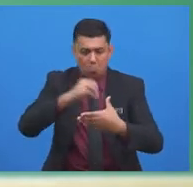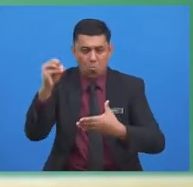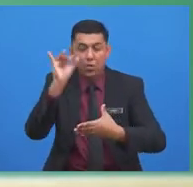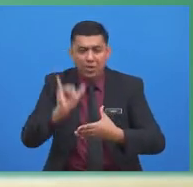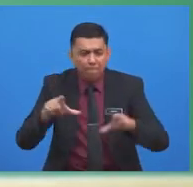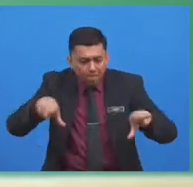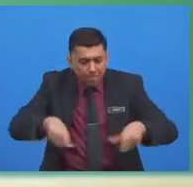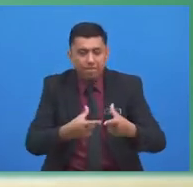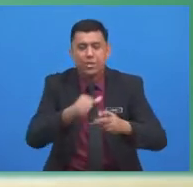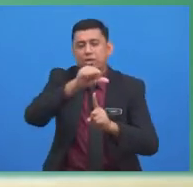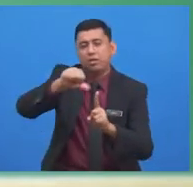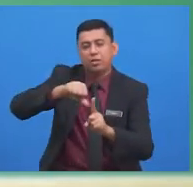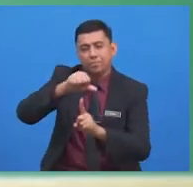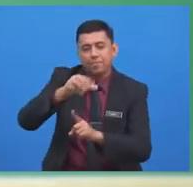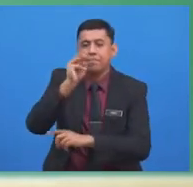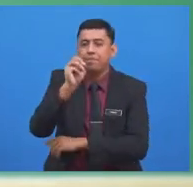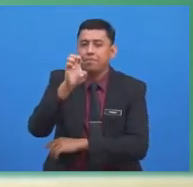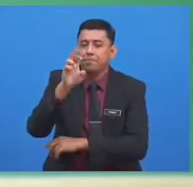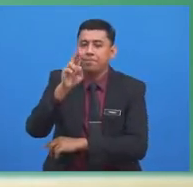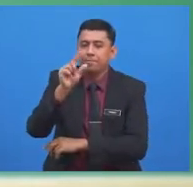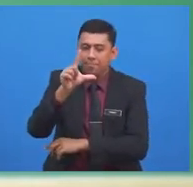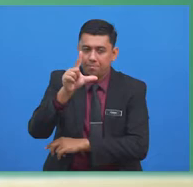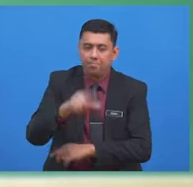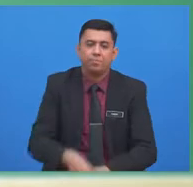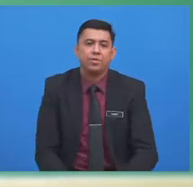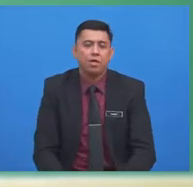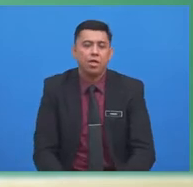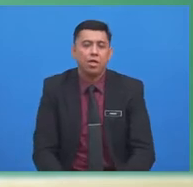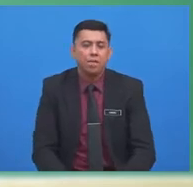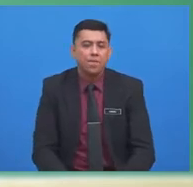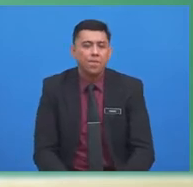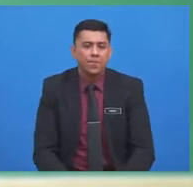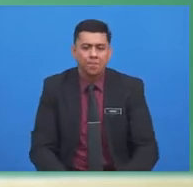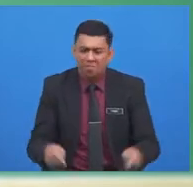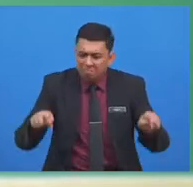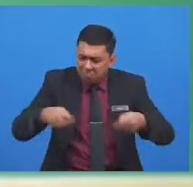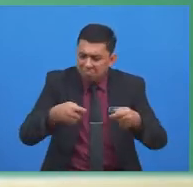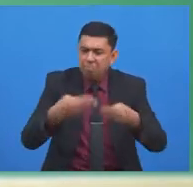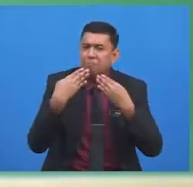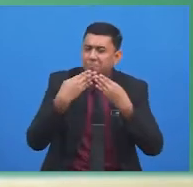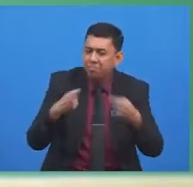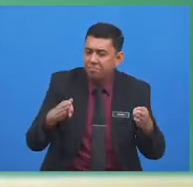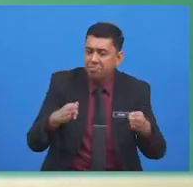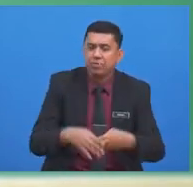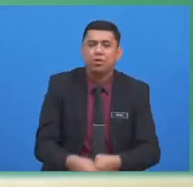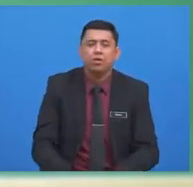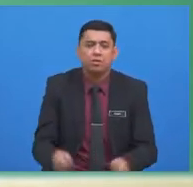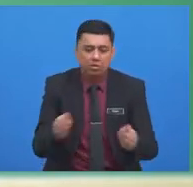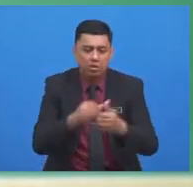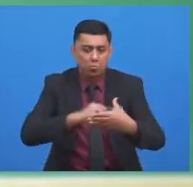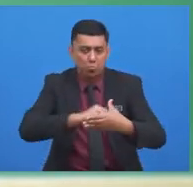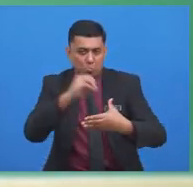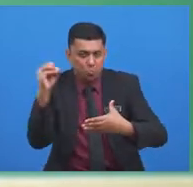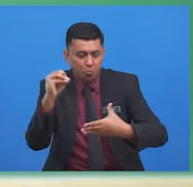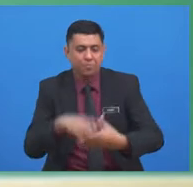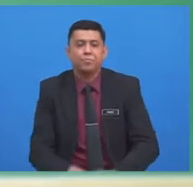yang berlaku apabila mineral batuan seperti ferum atau besi bertindak balas dengan oksigen